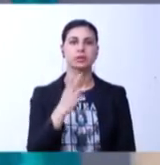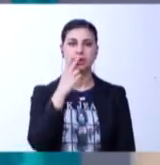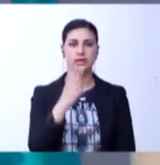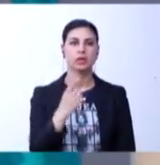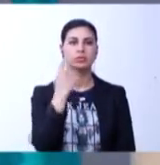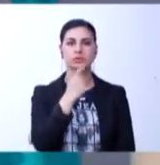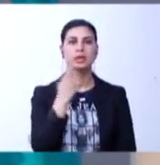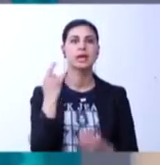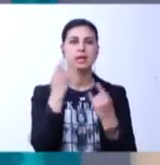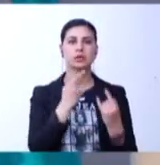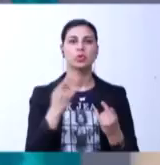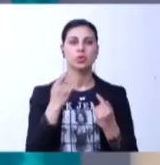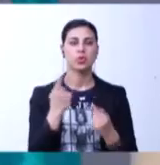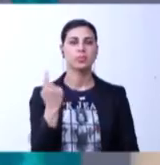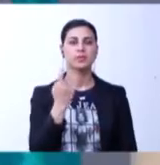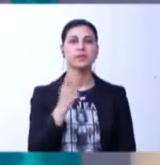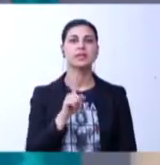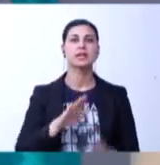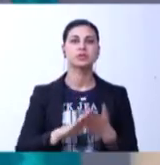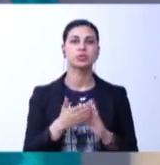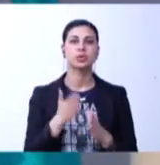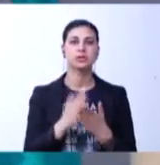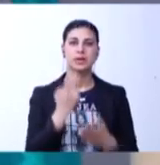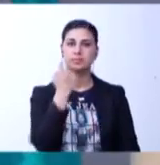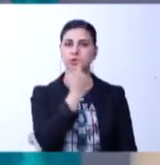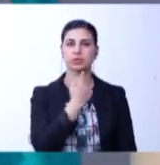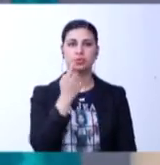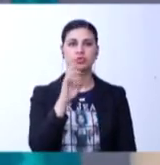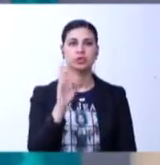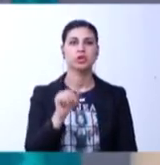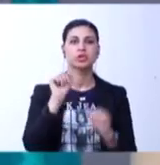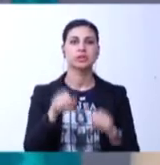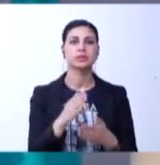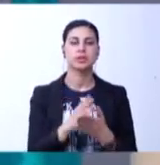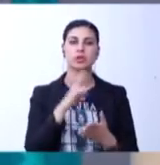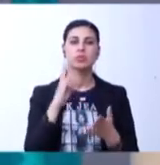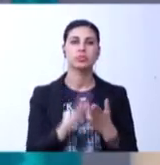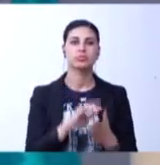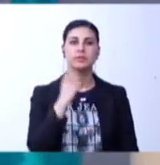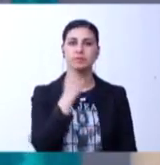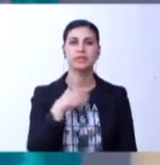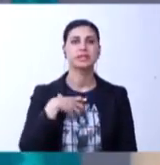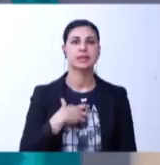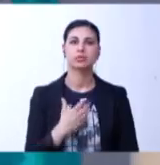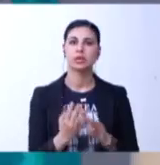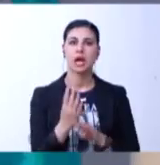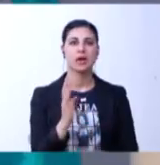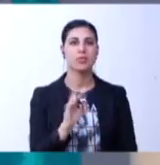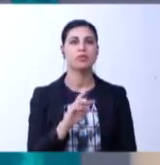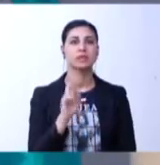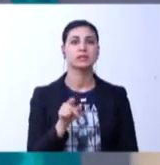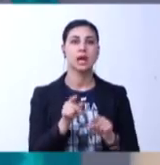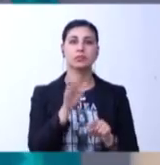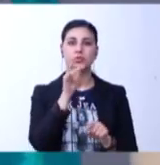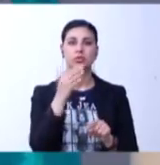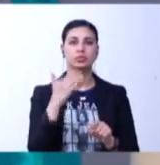ნახოს რენტგენოლოგიურად რა სიტუაციაა პირის ღრუში და შესაძლებელია რომ მუდმივი კბილები სამწუხაროდ აღარ ამოვიდეს და ამ დროს